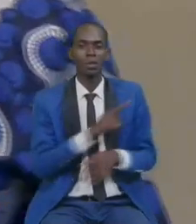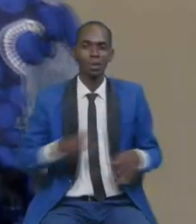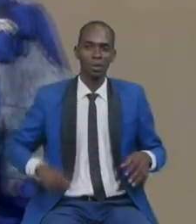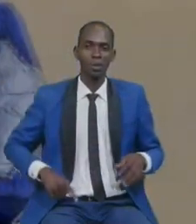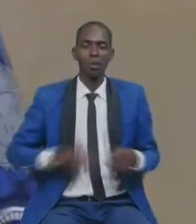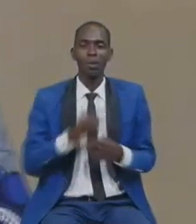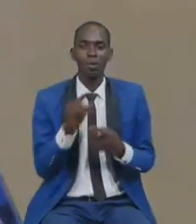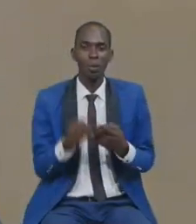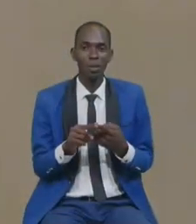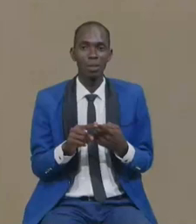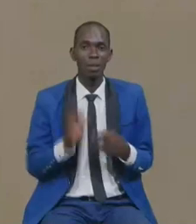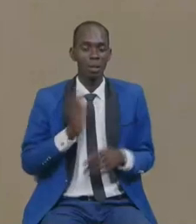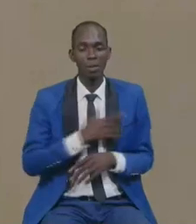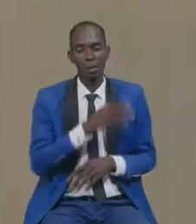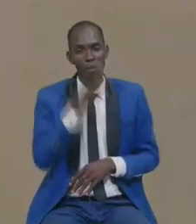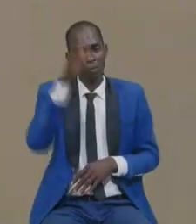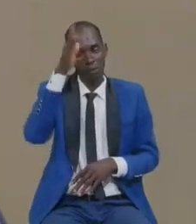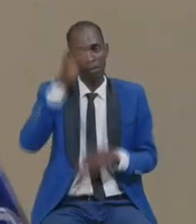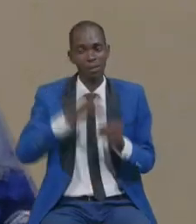notre Père dans le Seigneur a prêché,